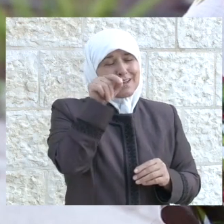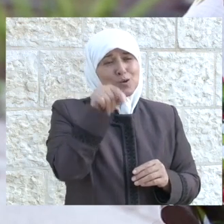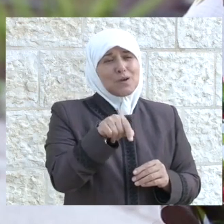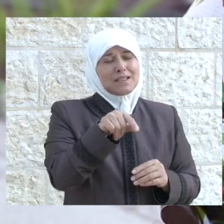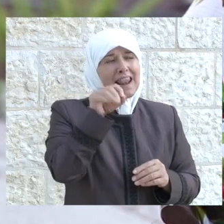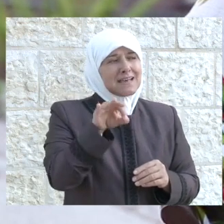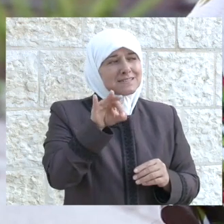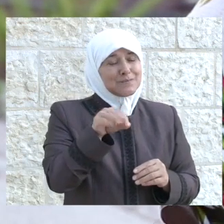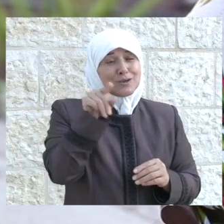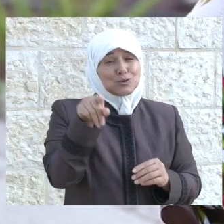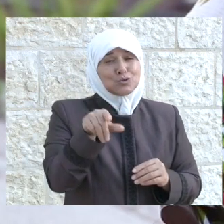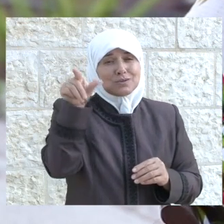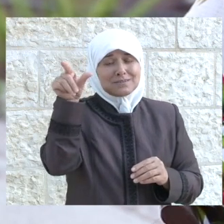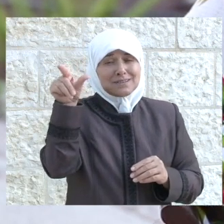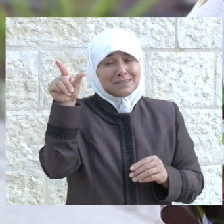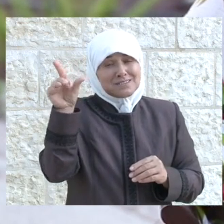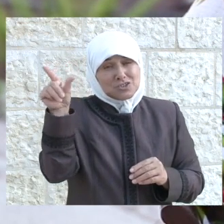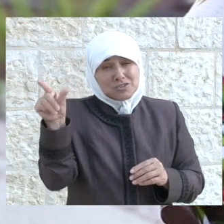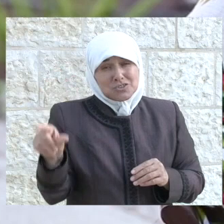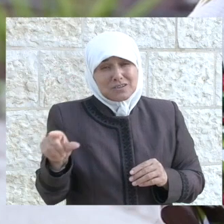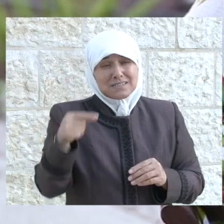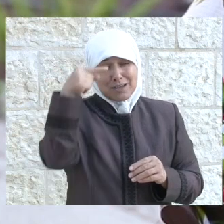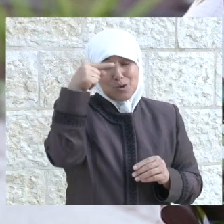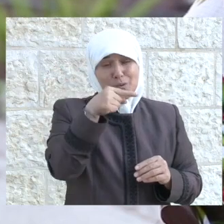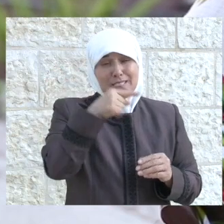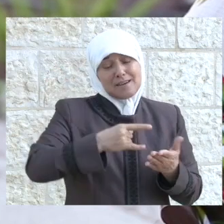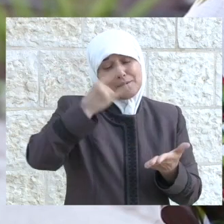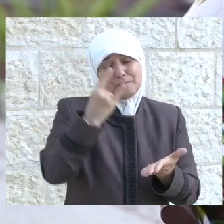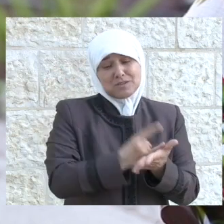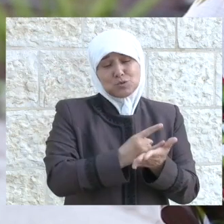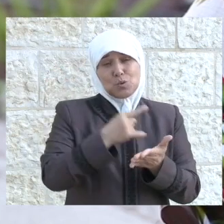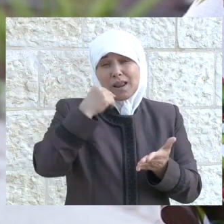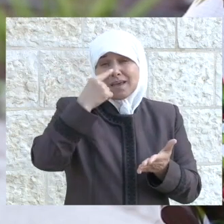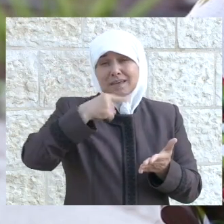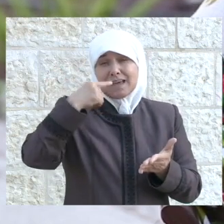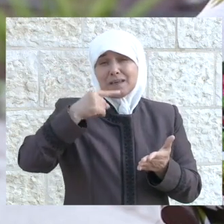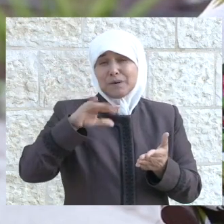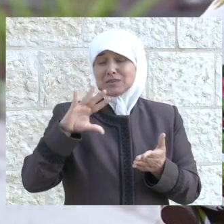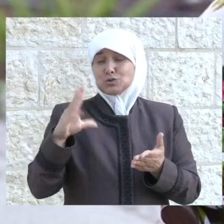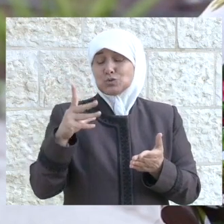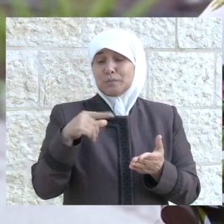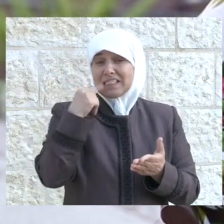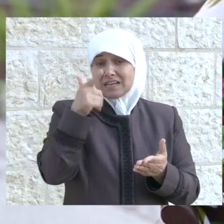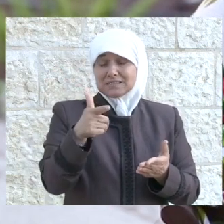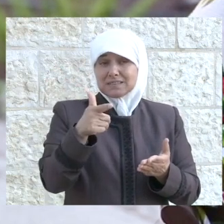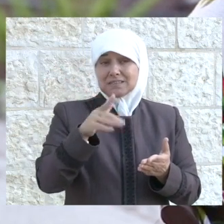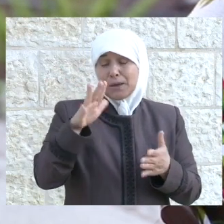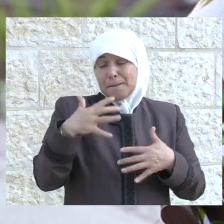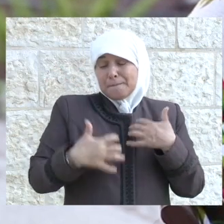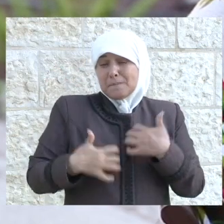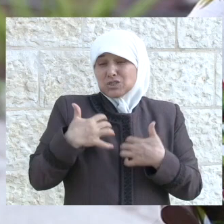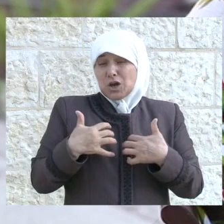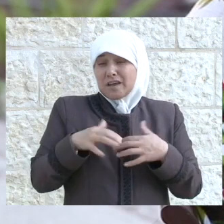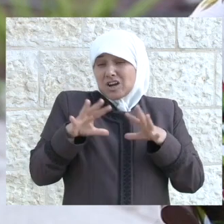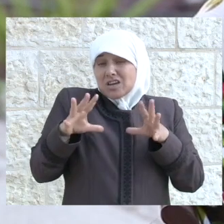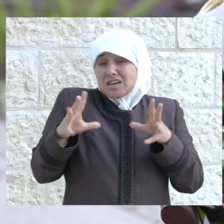لأنك بدك تكون مسؤول عن كلماتك، عن تصرفاتك، عن حتى أحياناً عن مشاعرك إنه ما